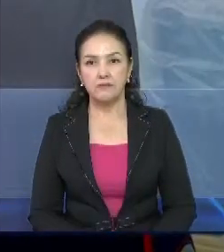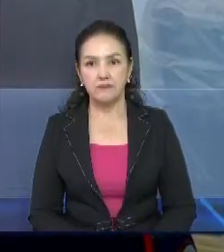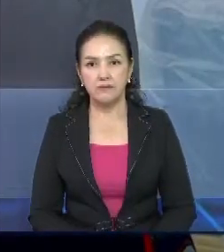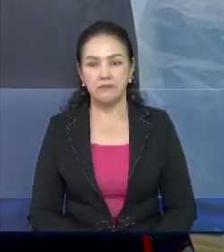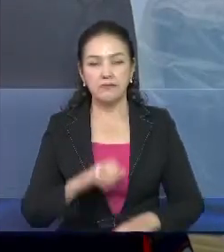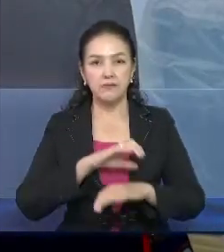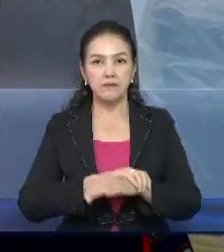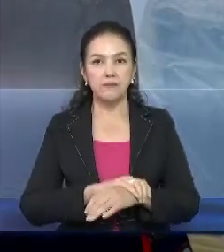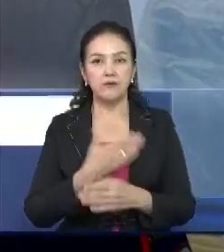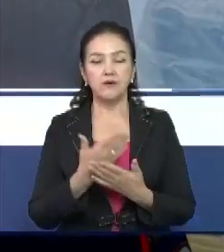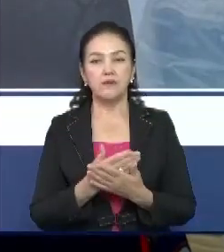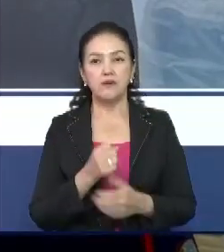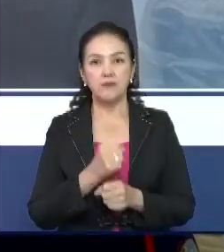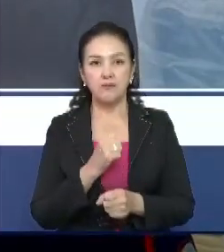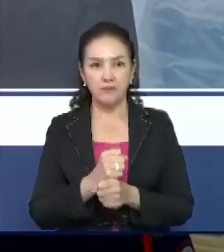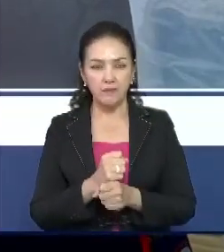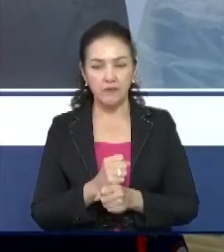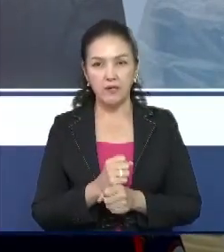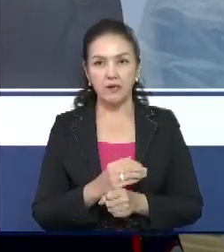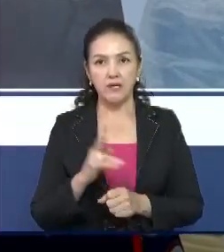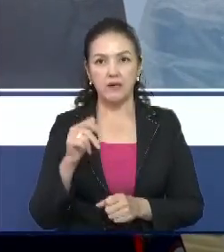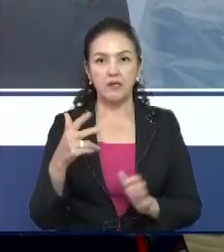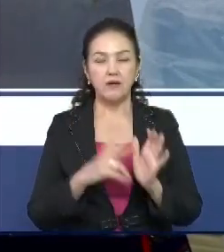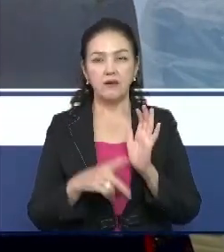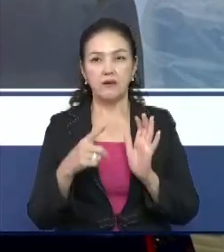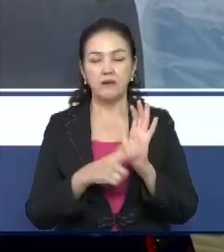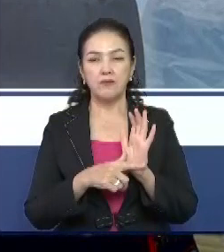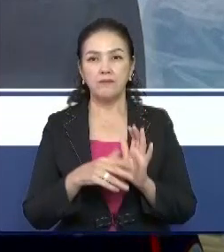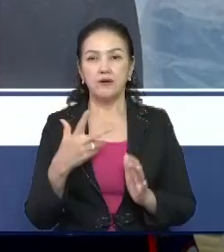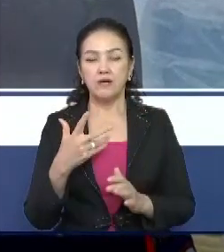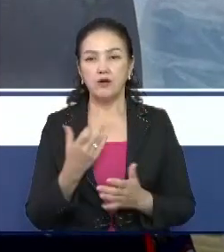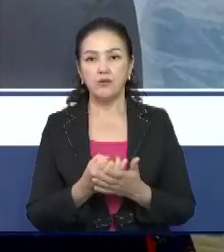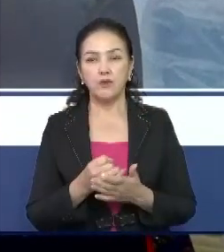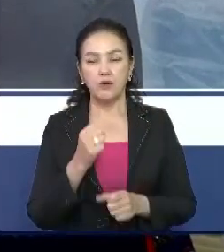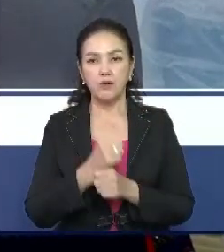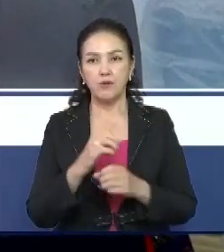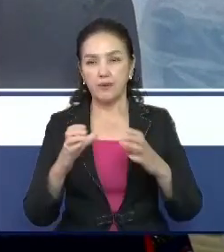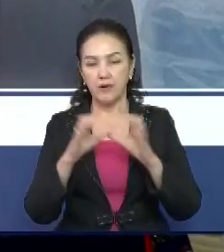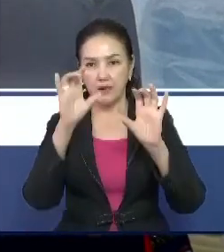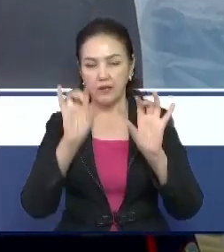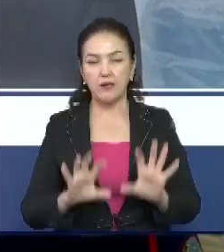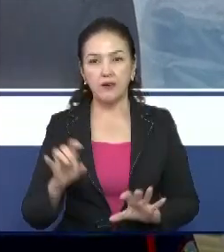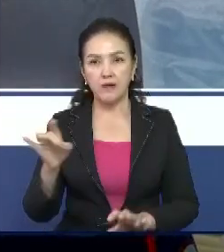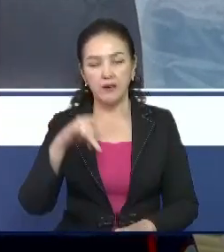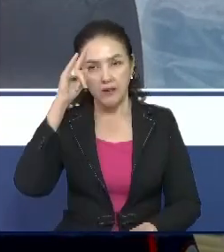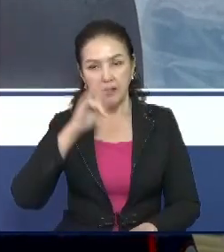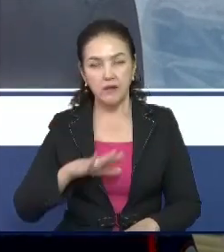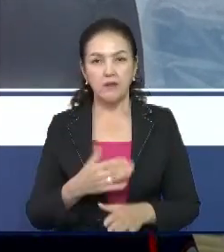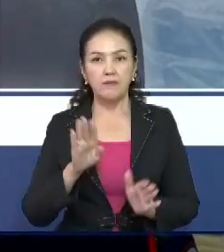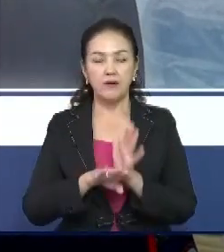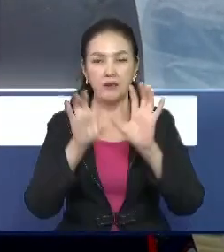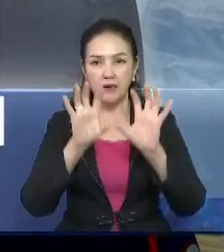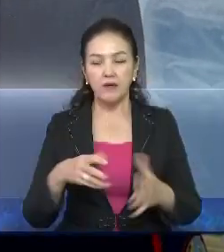По данному факту возбуждено уголовное дело по статье 287 части 3 Уголовного кодекса Республики Казахстан. То есть